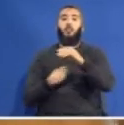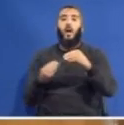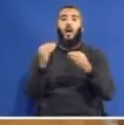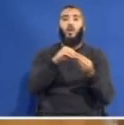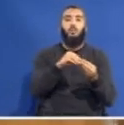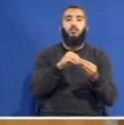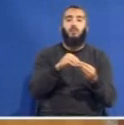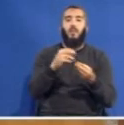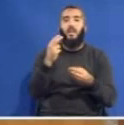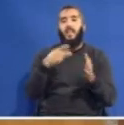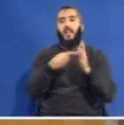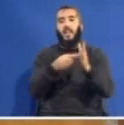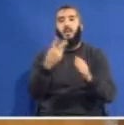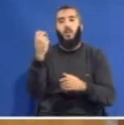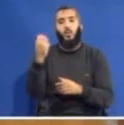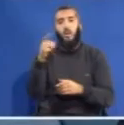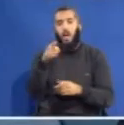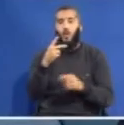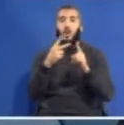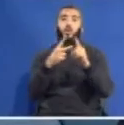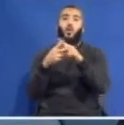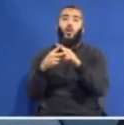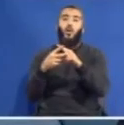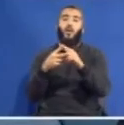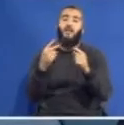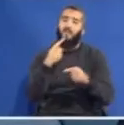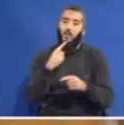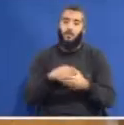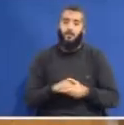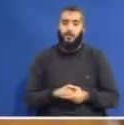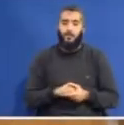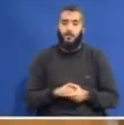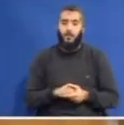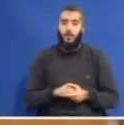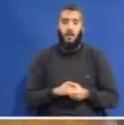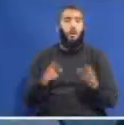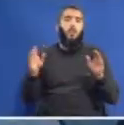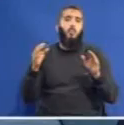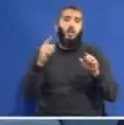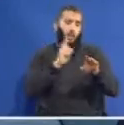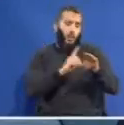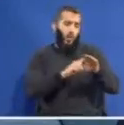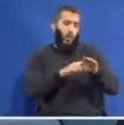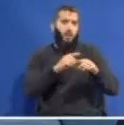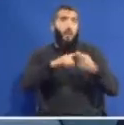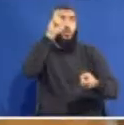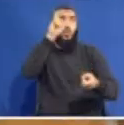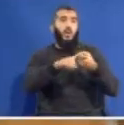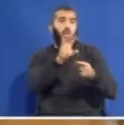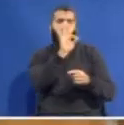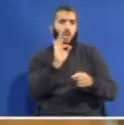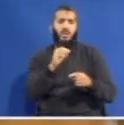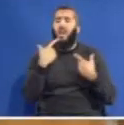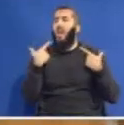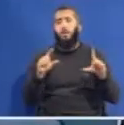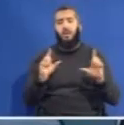قضيت يومين. هذه الطريقة انتهى القضاء، والله الموفق. وما كانش زمن ممنوع فيه القضاء. الله